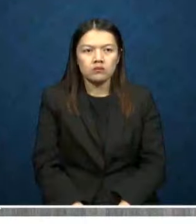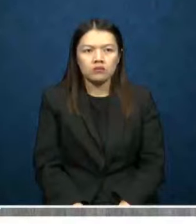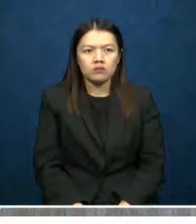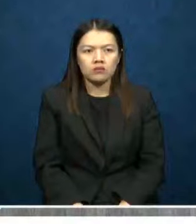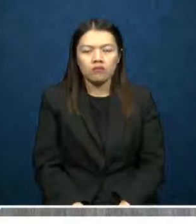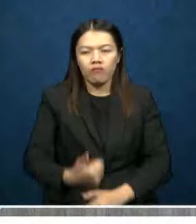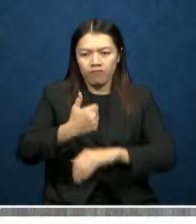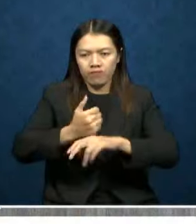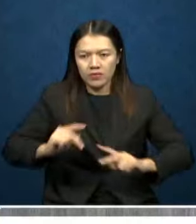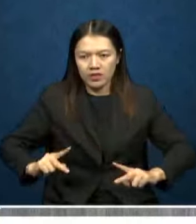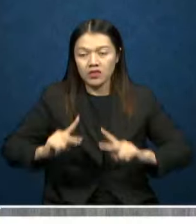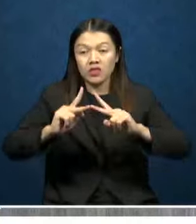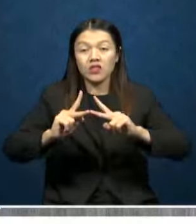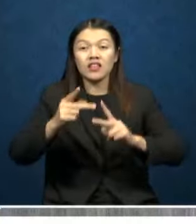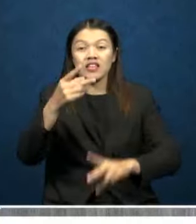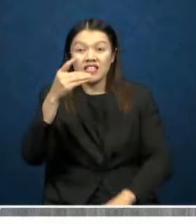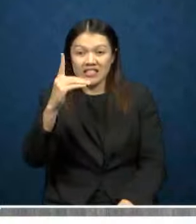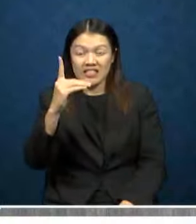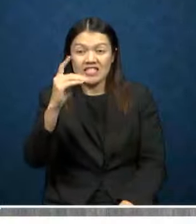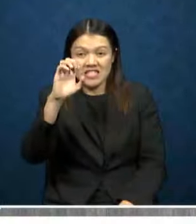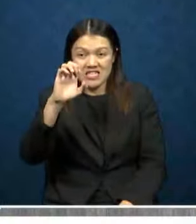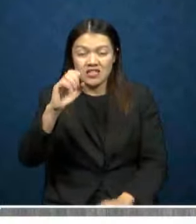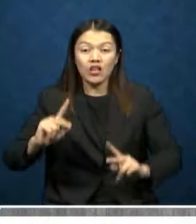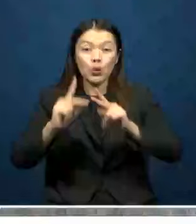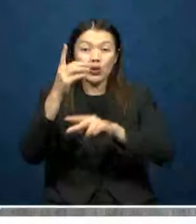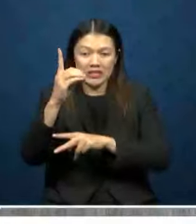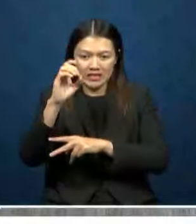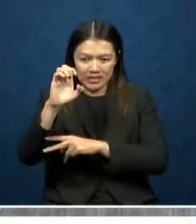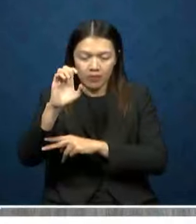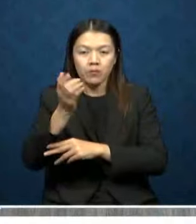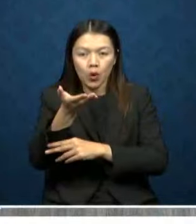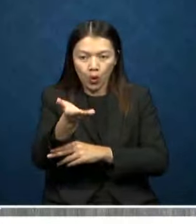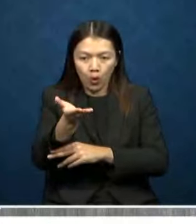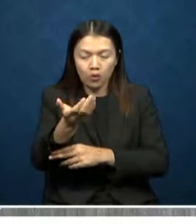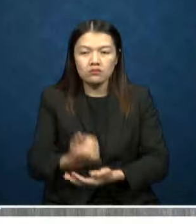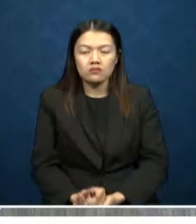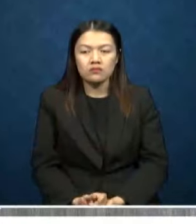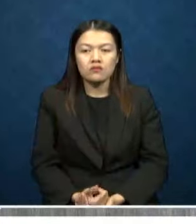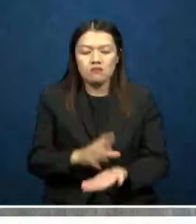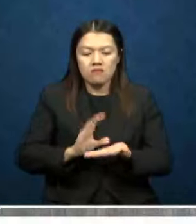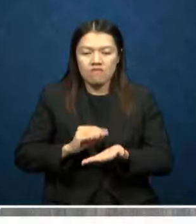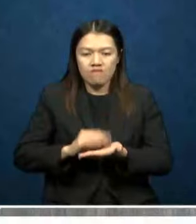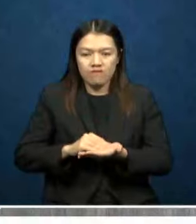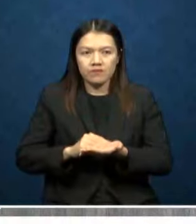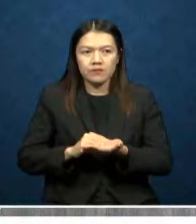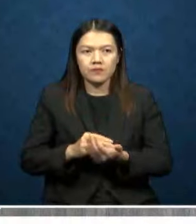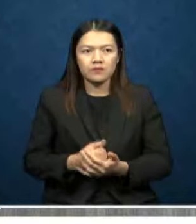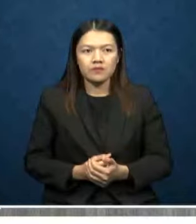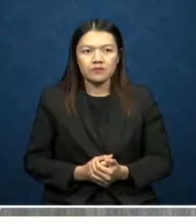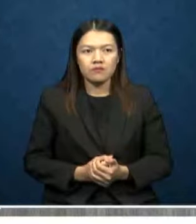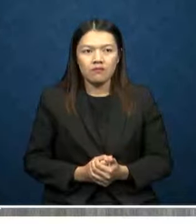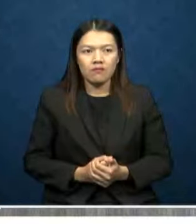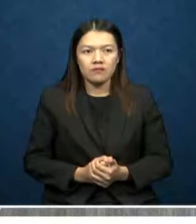รัฐมนตรีว่าการกระทรวงดิจิตอลเศรษฐกิจและสังคมเนี่ยท่านได้กรุณาอ่าให้ข้อมูลนะครับ